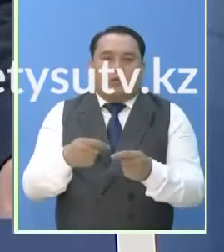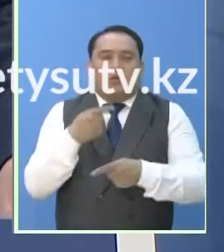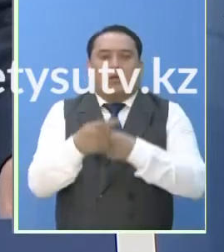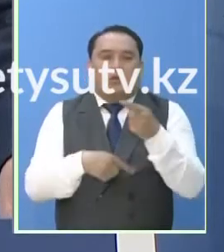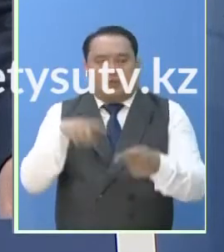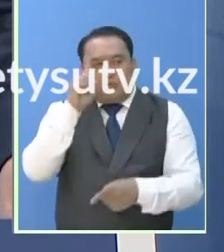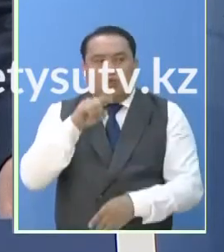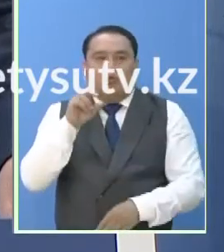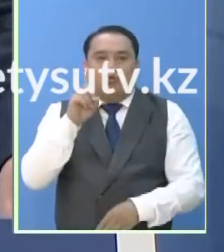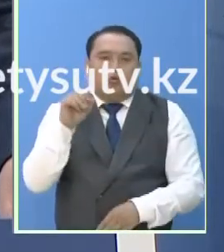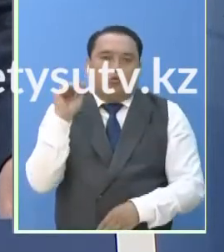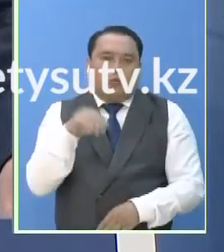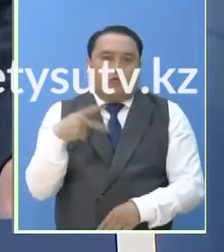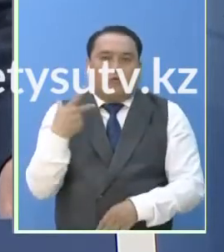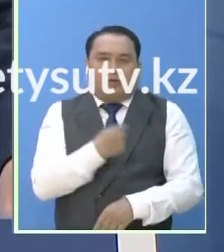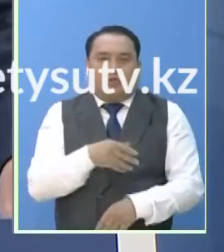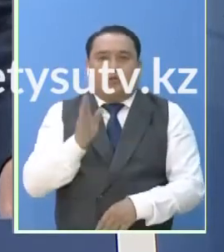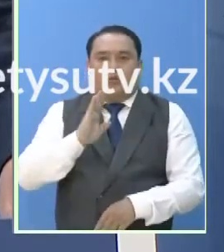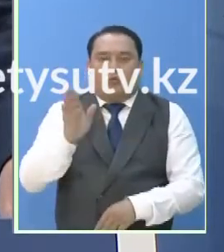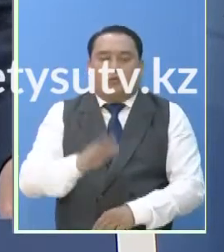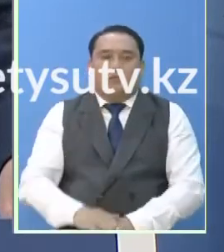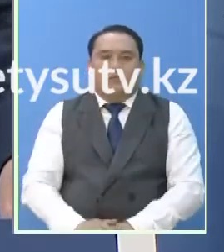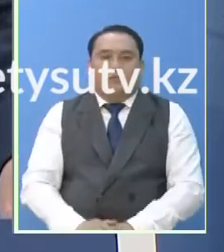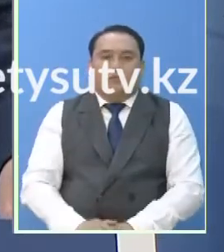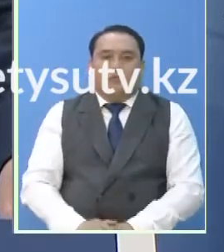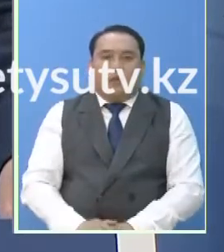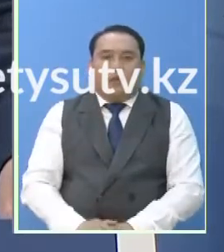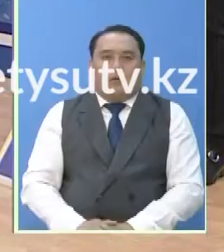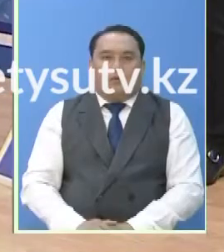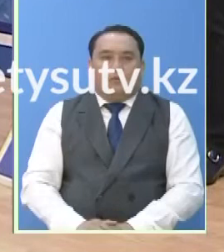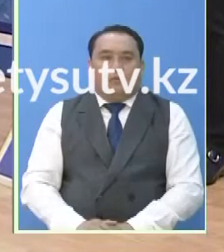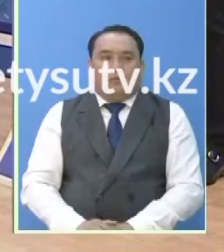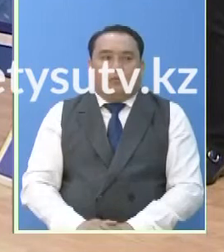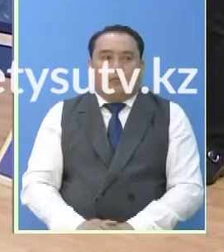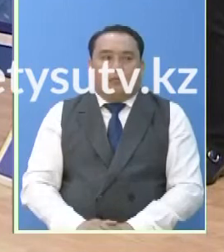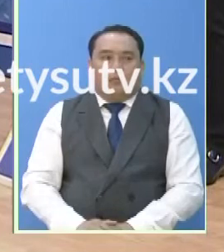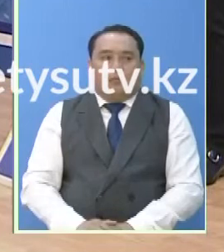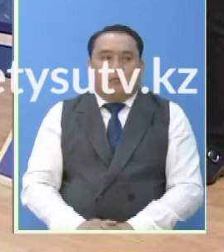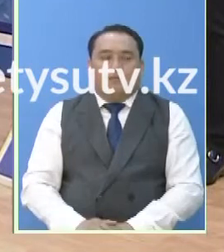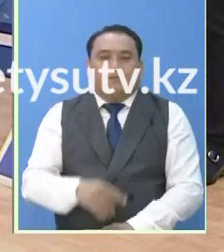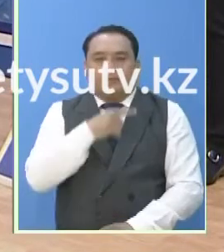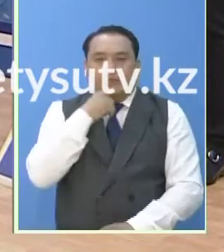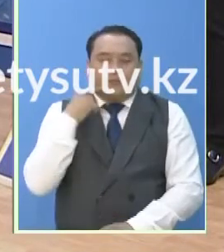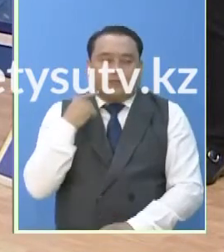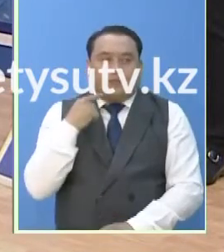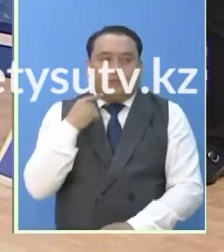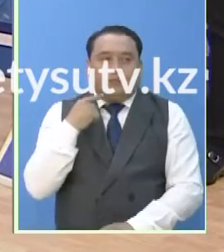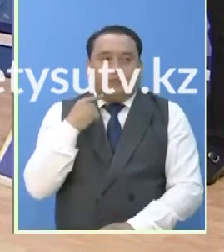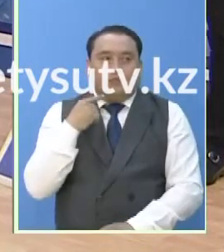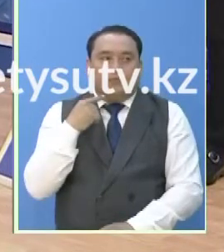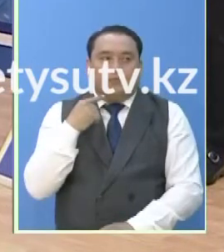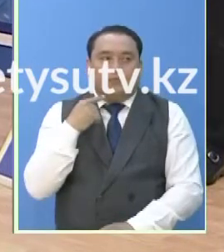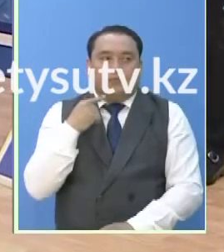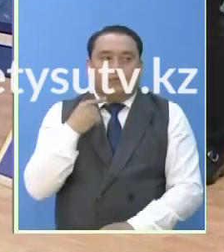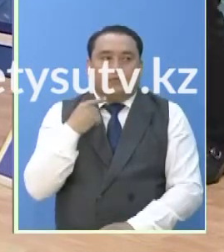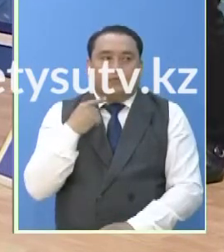дейін бізде 100 мың вакцина келеді. Иә, осы жерде сөзіңізді бөлейін. Бұл қай вакцина? Ресейлік пе әлде өзіміздің Казковидтен шықты